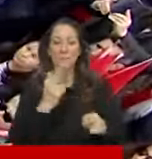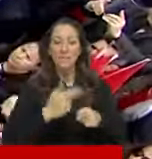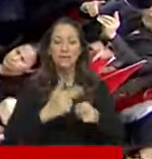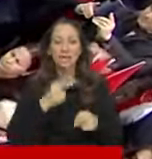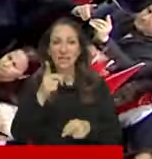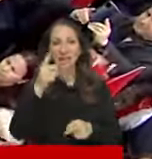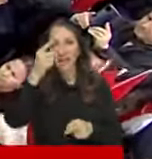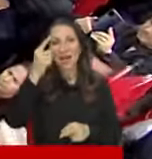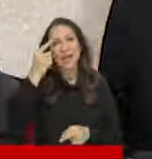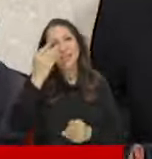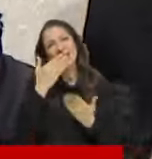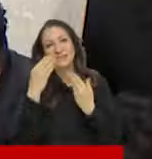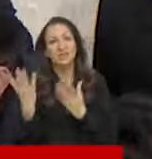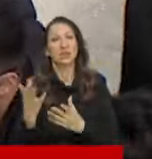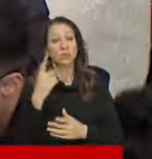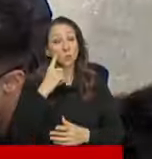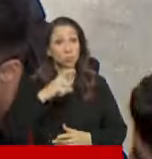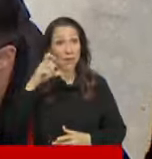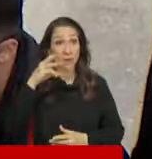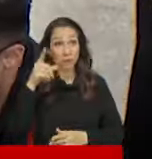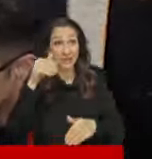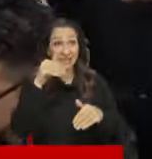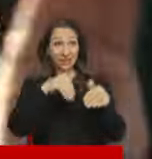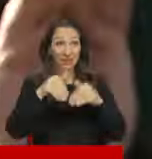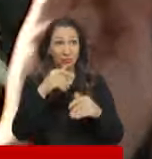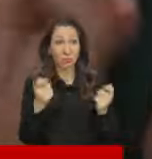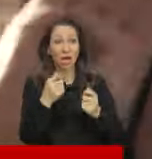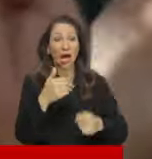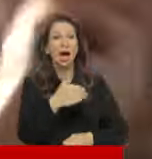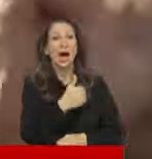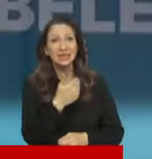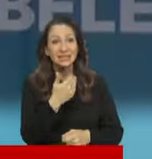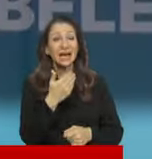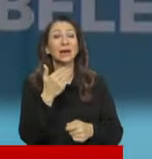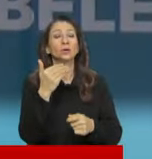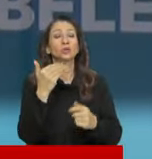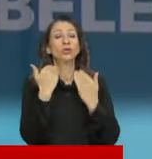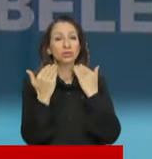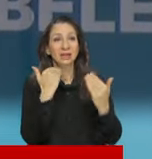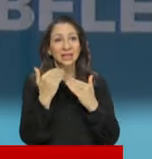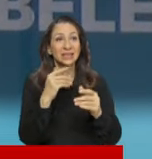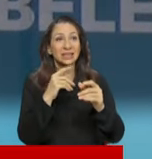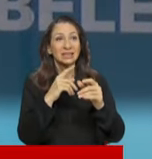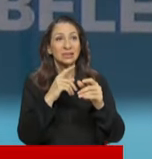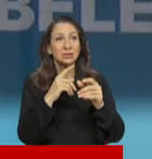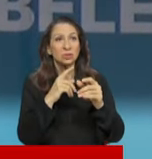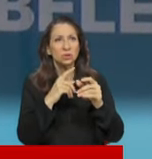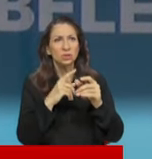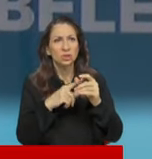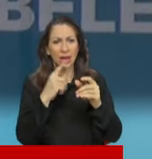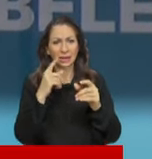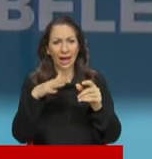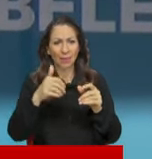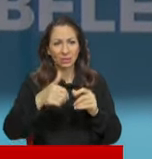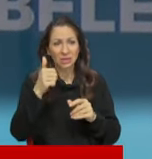telaşından karışacak ve Cumhurbaşkanı Erdoğan seçim mesaisi Aksaray Yozgat çırak genel başkan selefinden